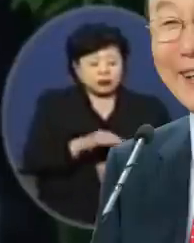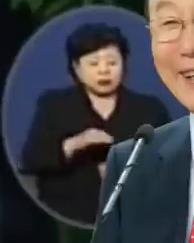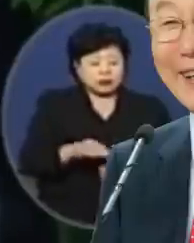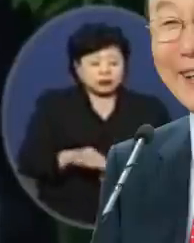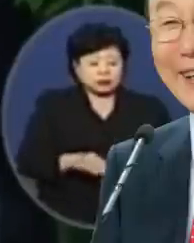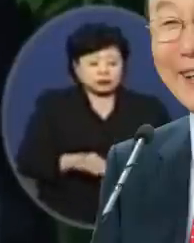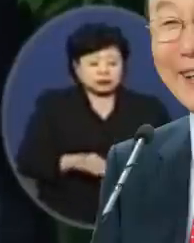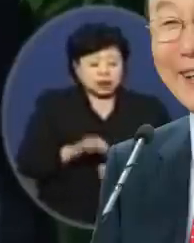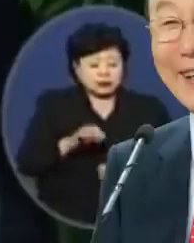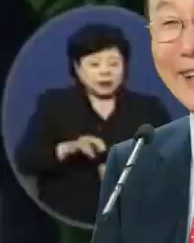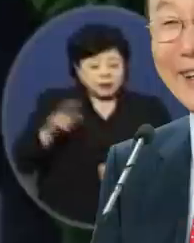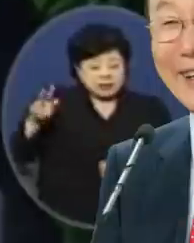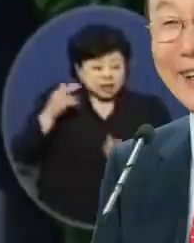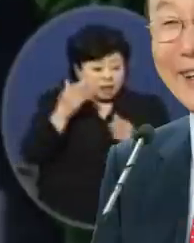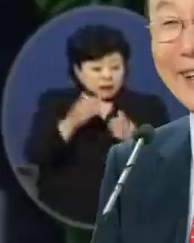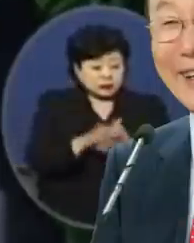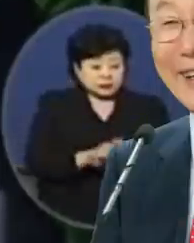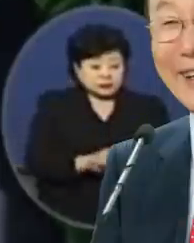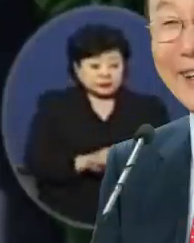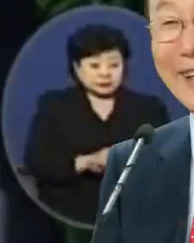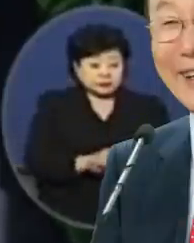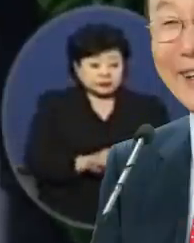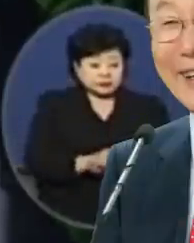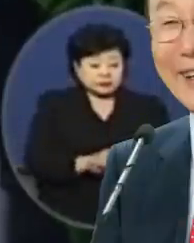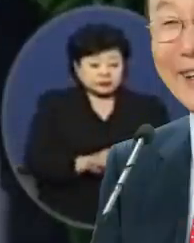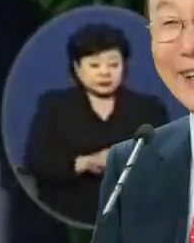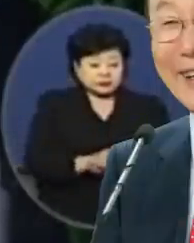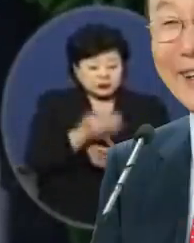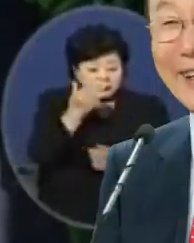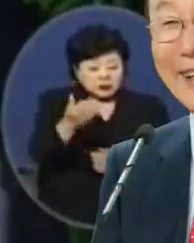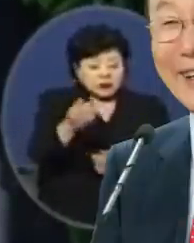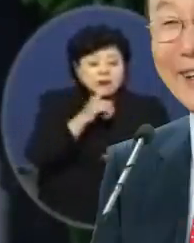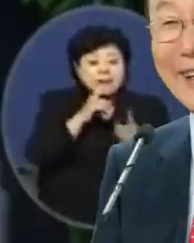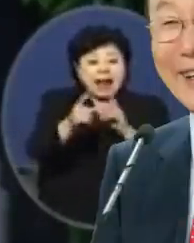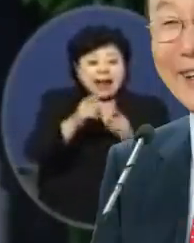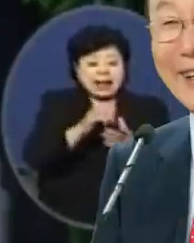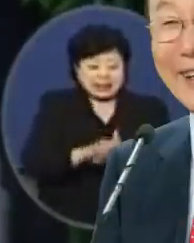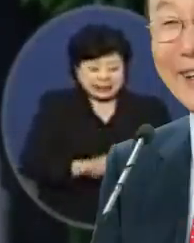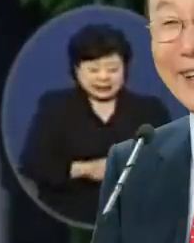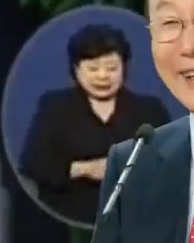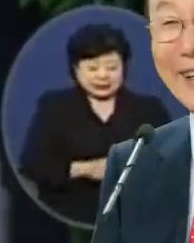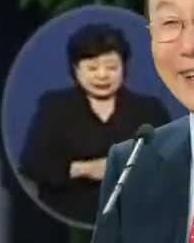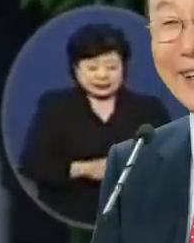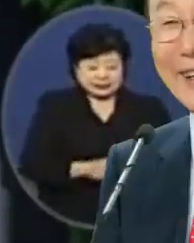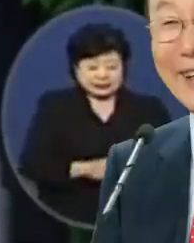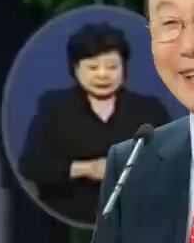두고서 맹세를 하기를 너희 말이